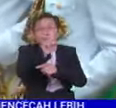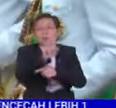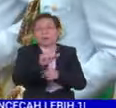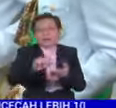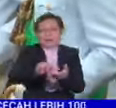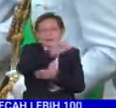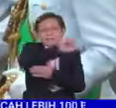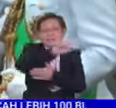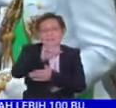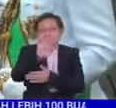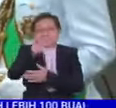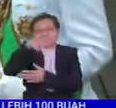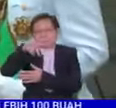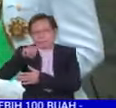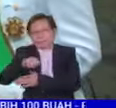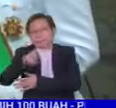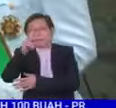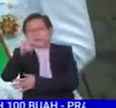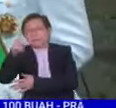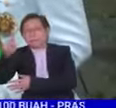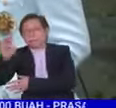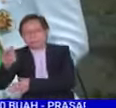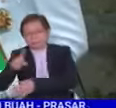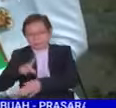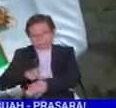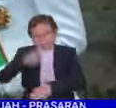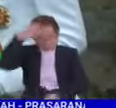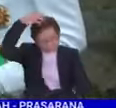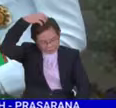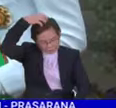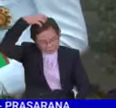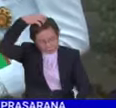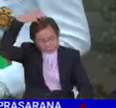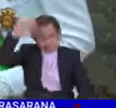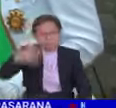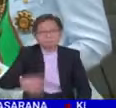Akademi JBPM Kuala Kubu Baru di Selangor.